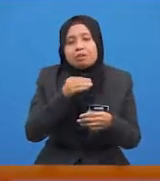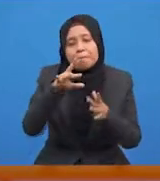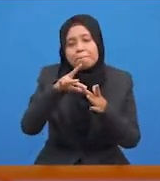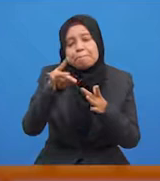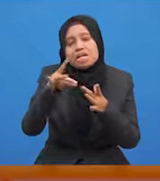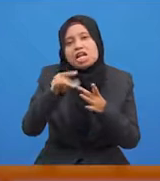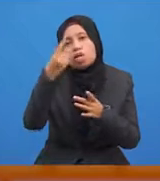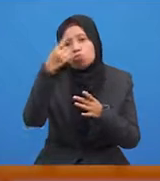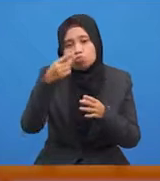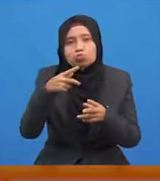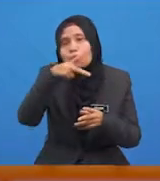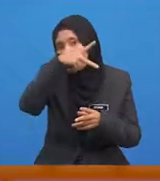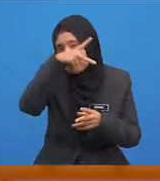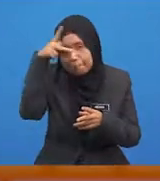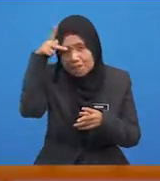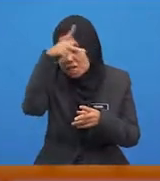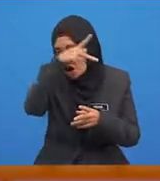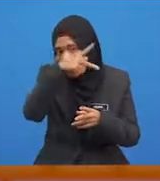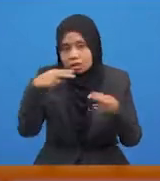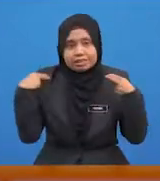untuk memelihara haiwan ini.